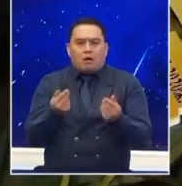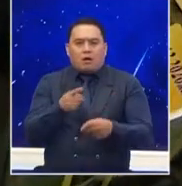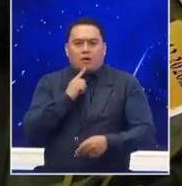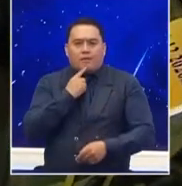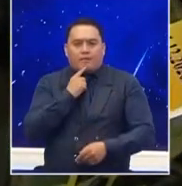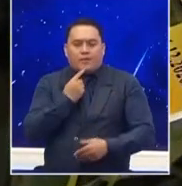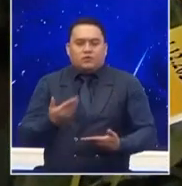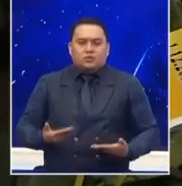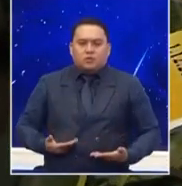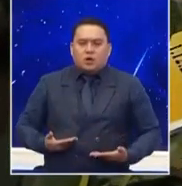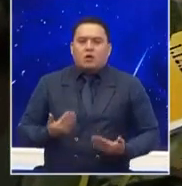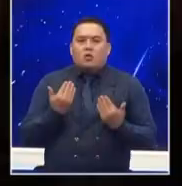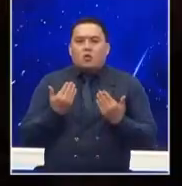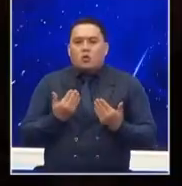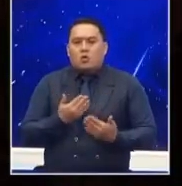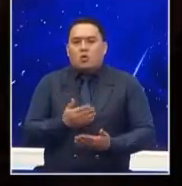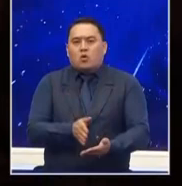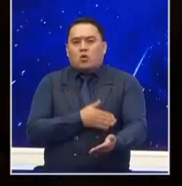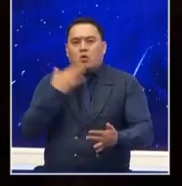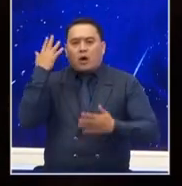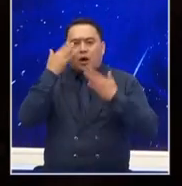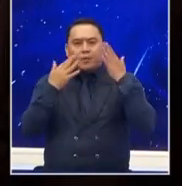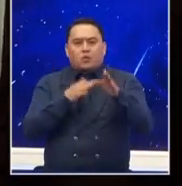күн кешіп келген. Енді міне көптен күткен арманы